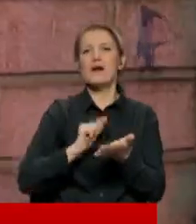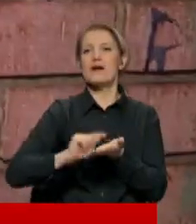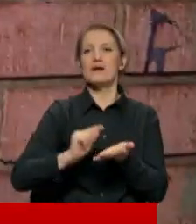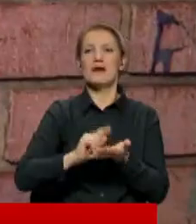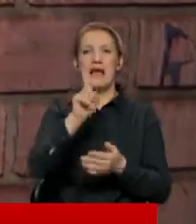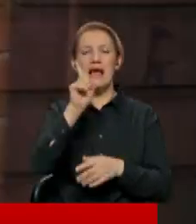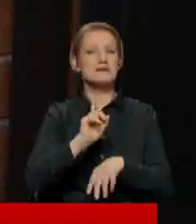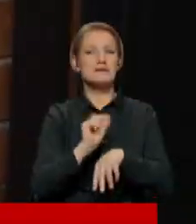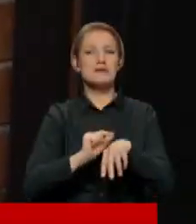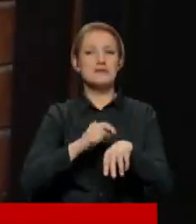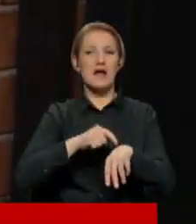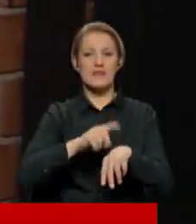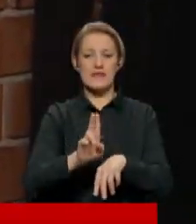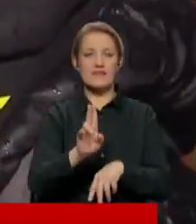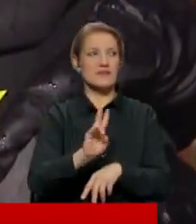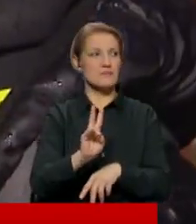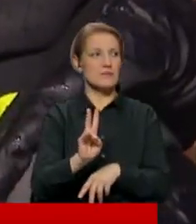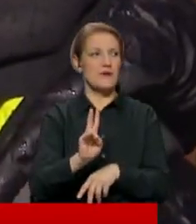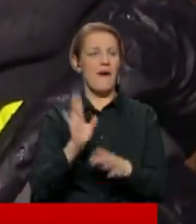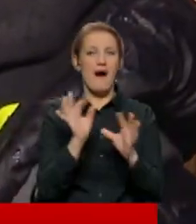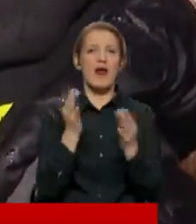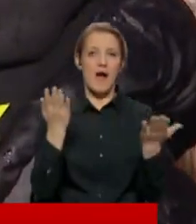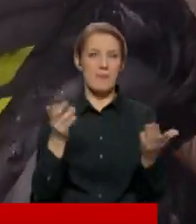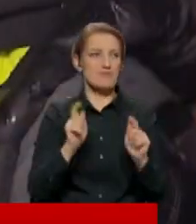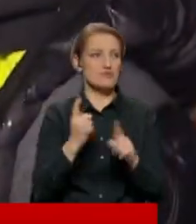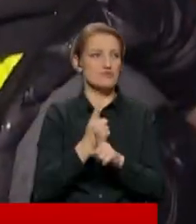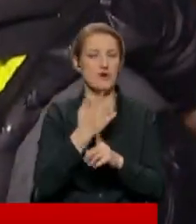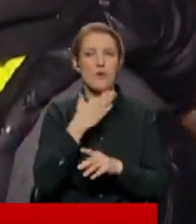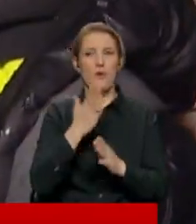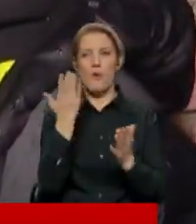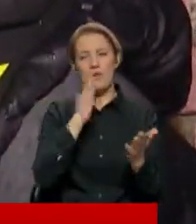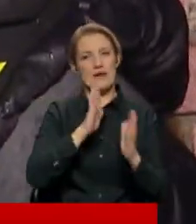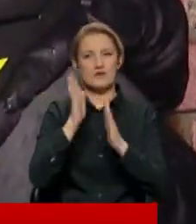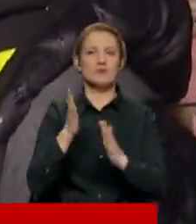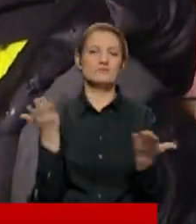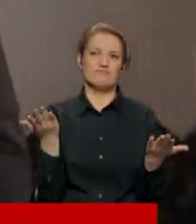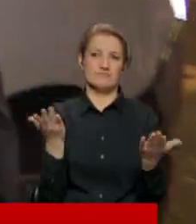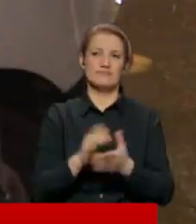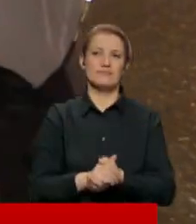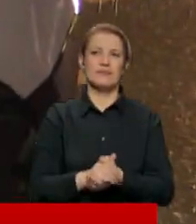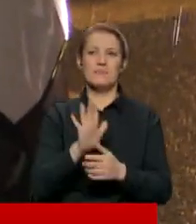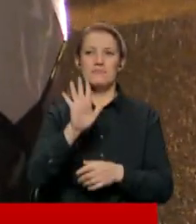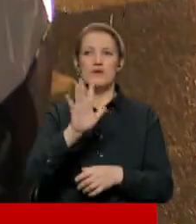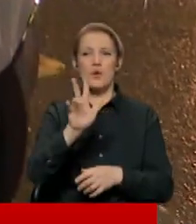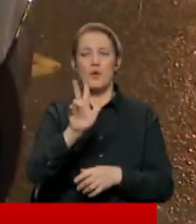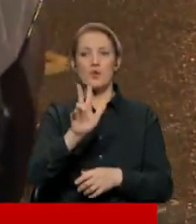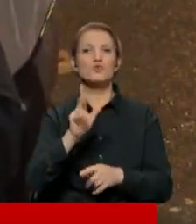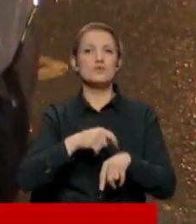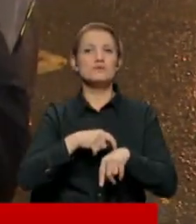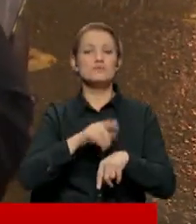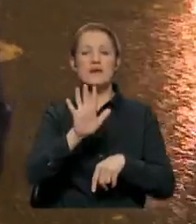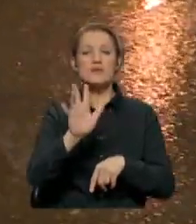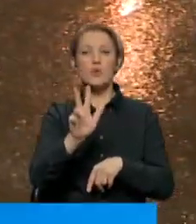kaçta? 7.20. Erken ama yapacak bir şey yok. Biz sadece gidiyoruz okula. Açılıyoruz yani derslerde. 5.30 geçe falan